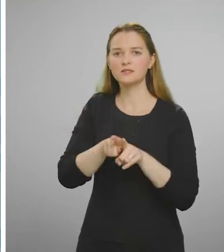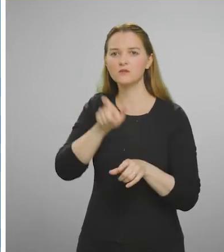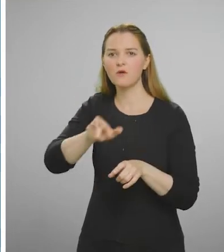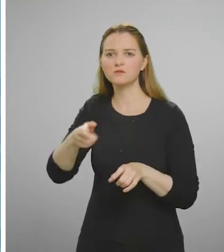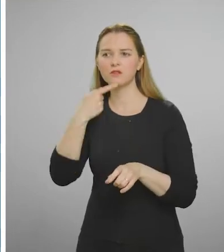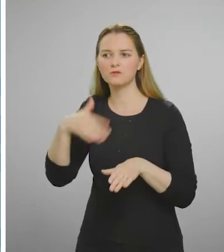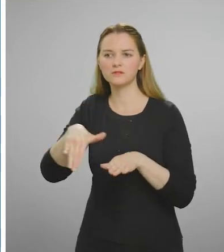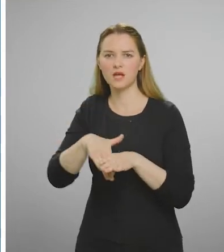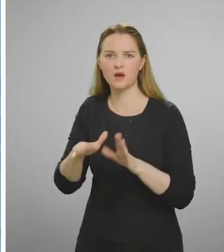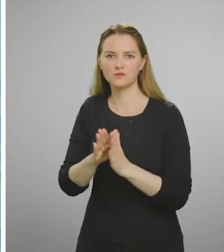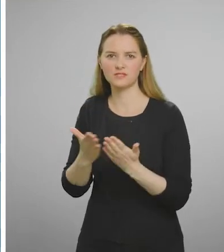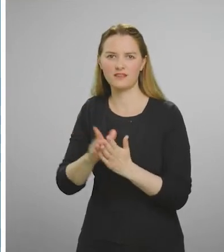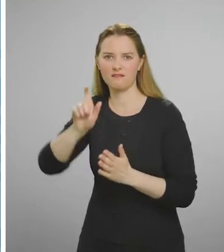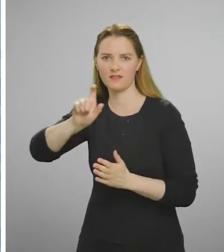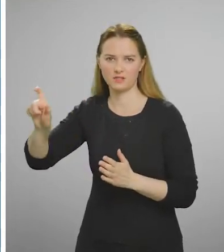preporuke knjižničara.